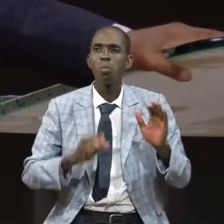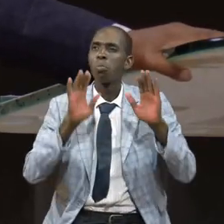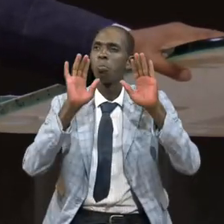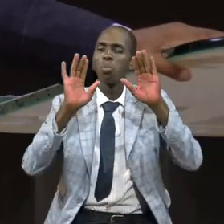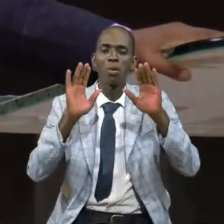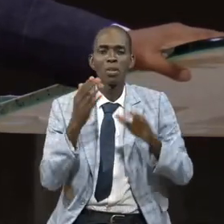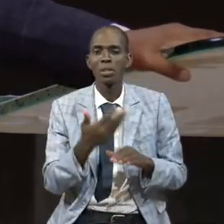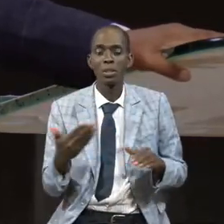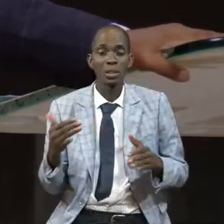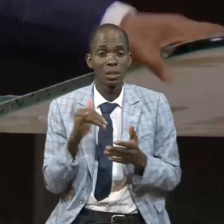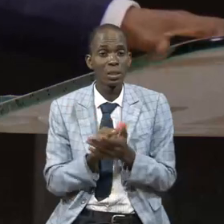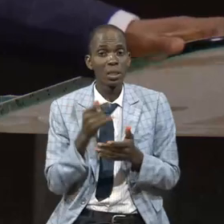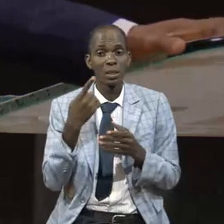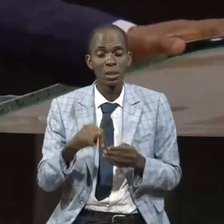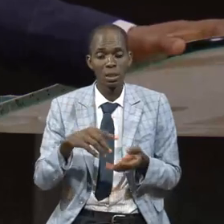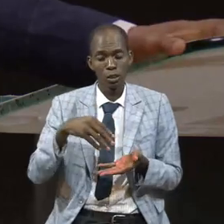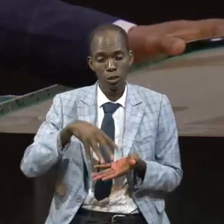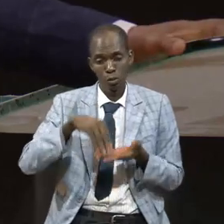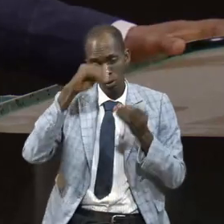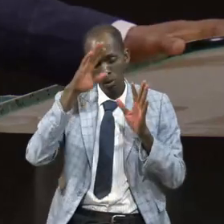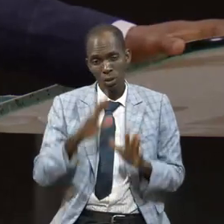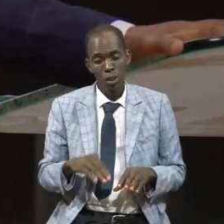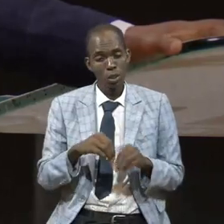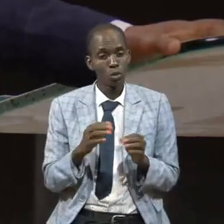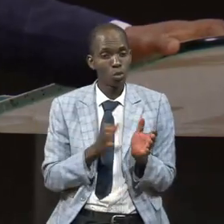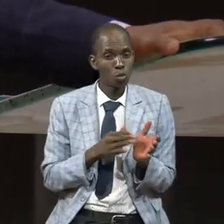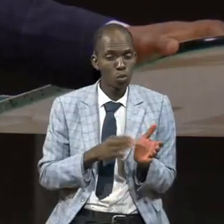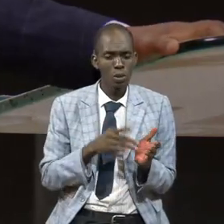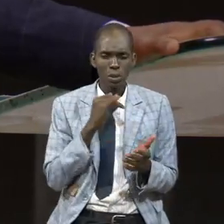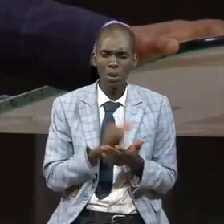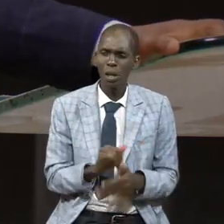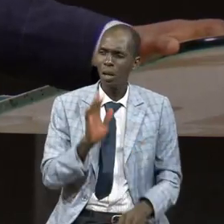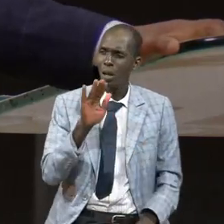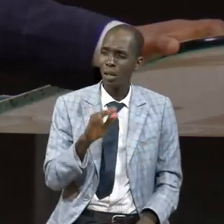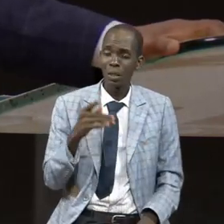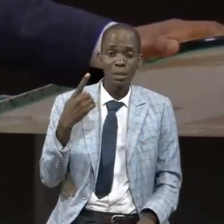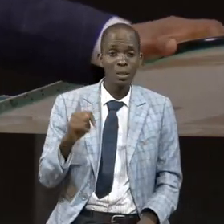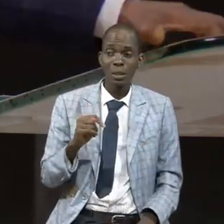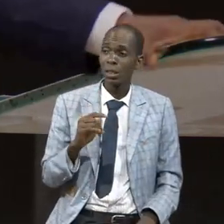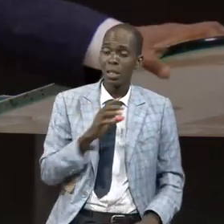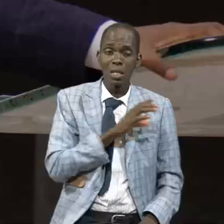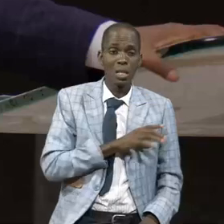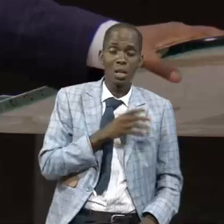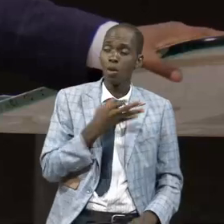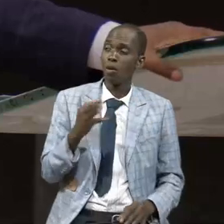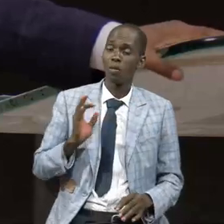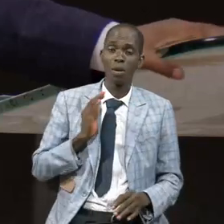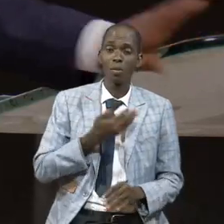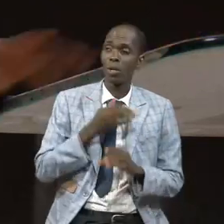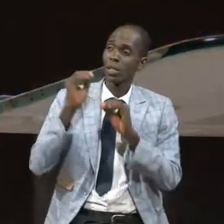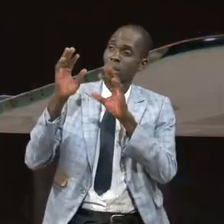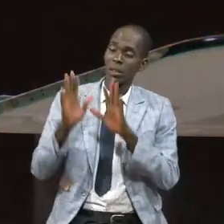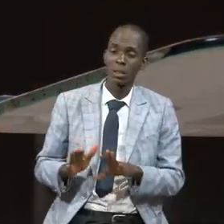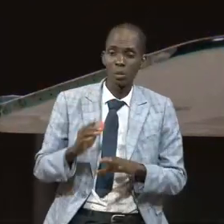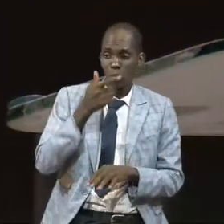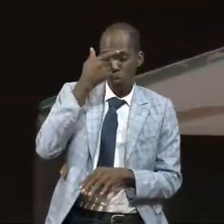les adolescents que vous enseignez à l'école vont dire que la vie de notre enseignant, la vie de notre maîtresse,